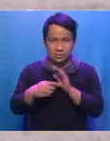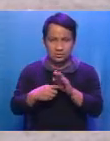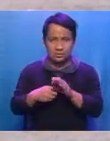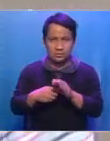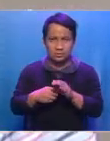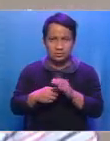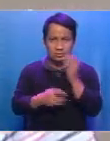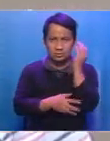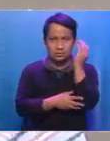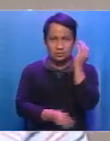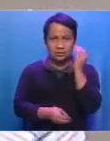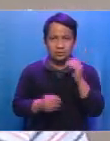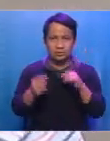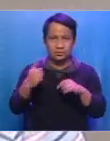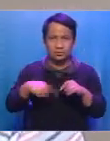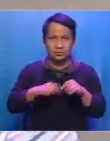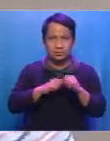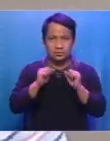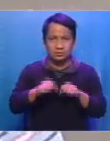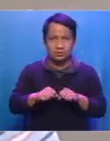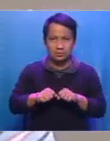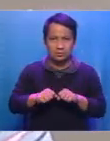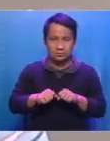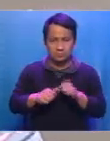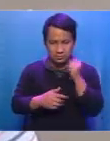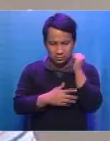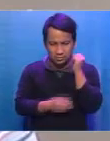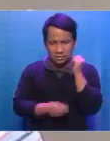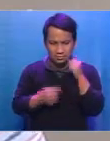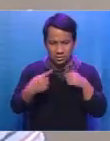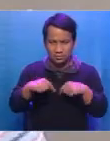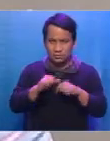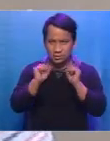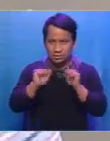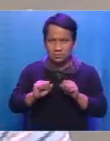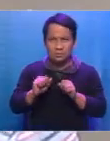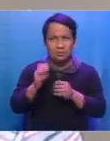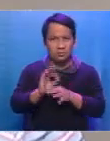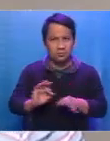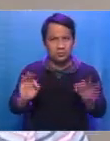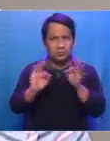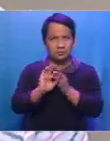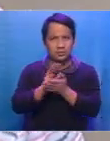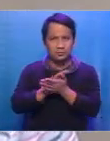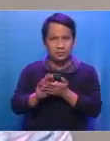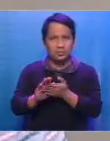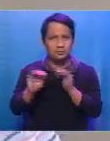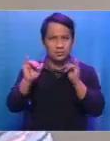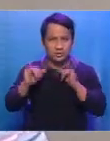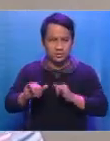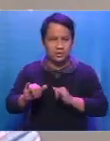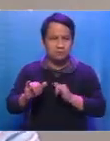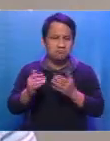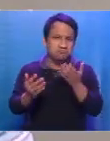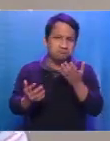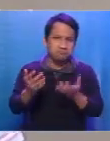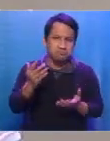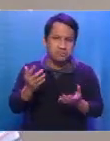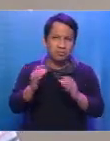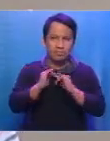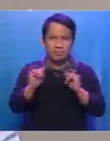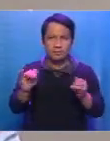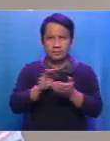mahirap tayo, hindi naman kailangan maging dugyot. May mga pamamaraan naman na mapanatiling